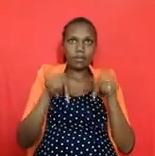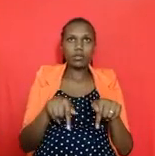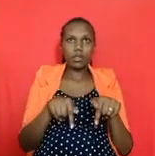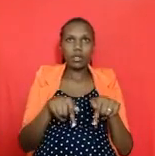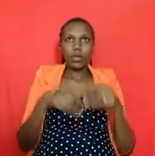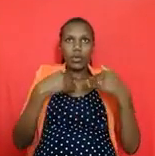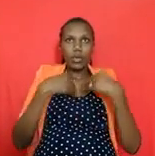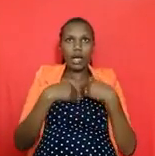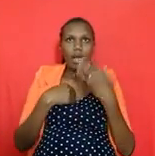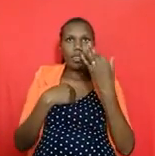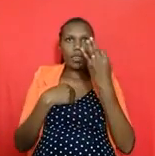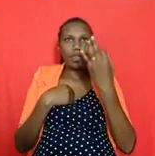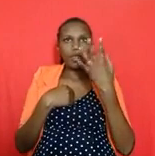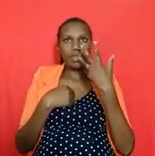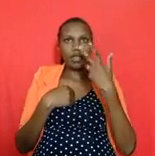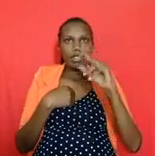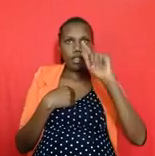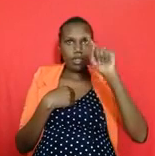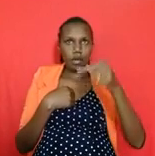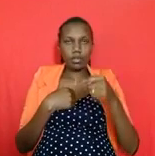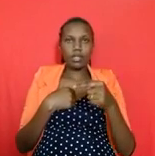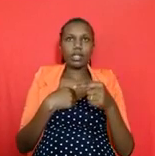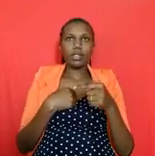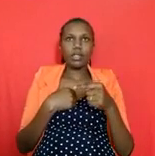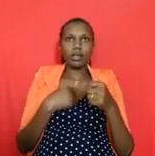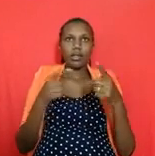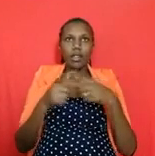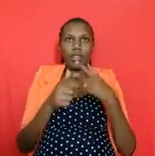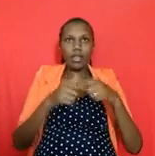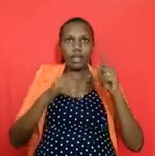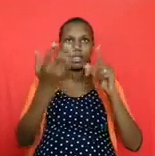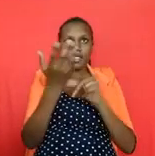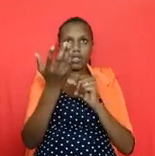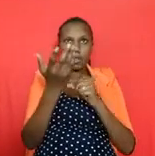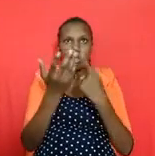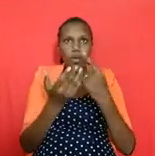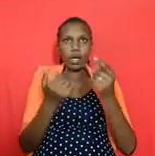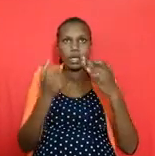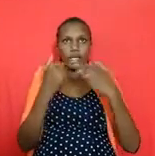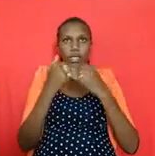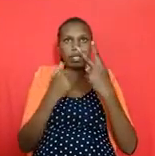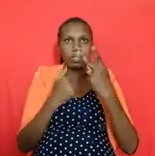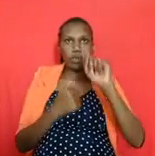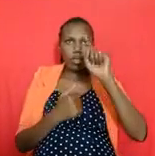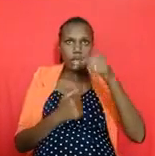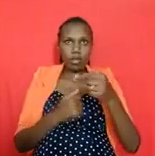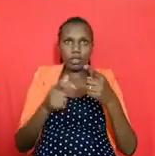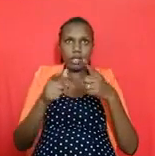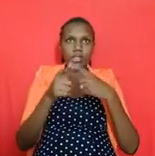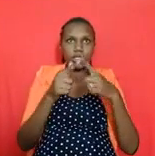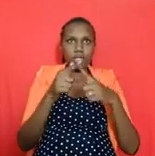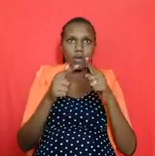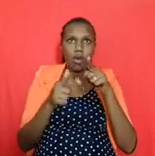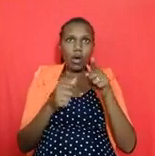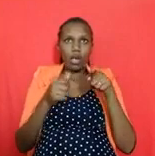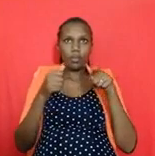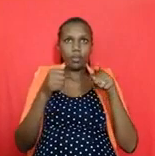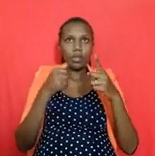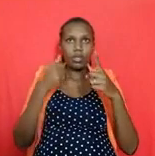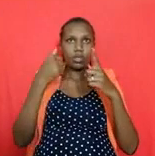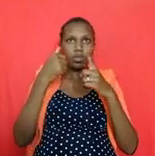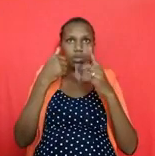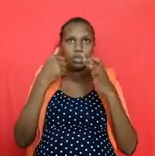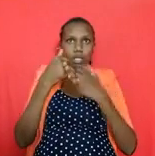ngiri 333 githomo gia githweri ngiri 182 githomo gia githungu milioni